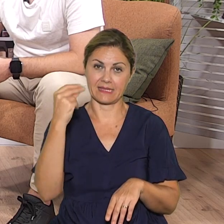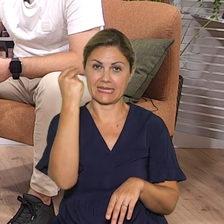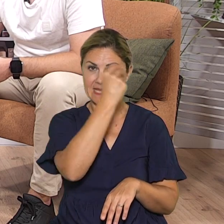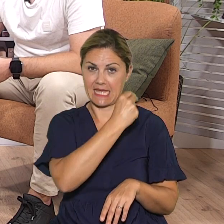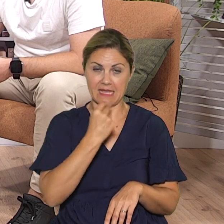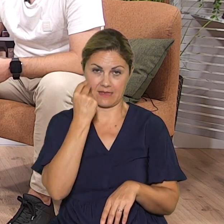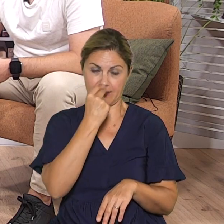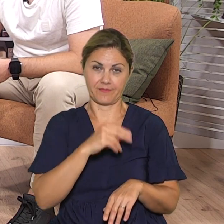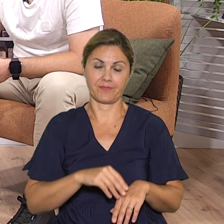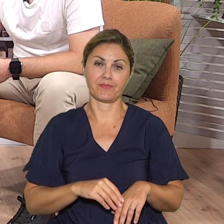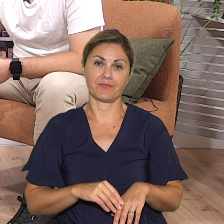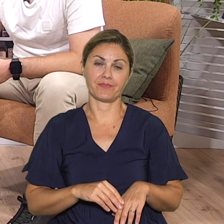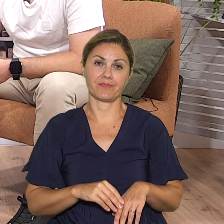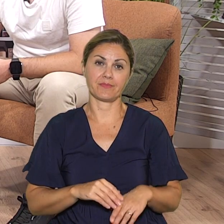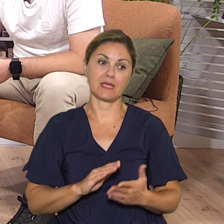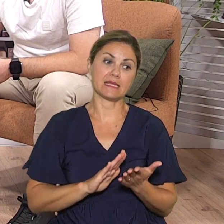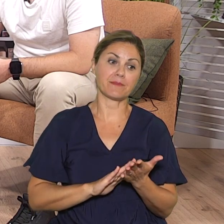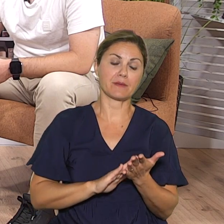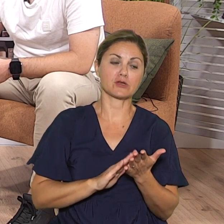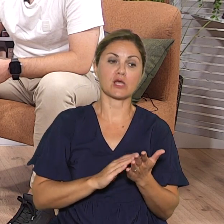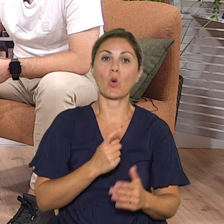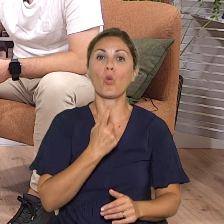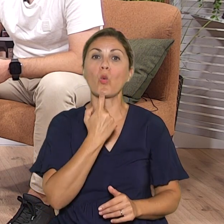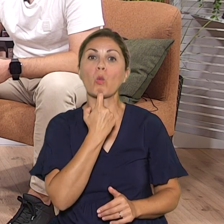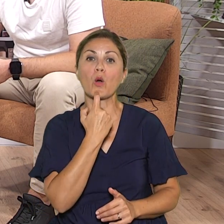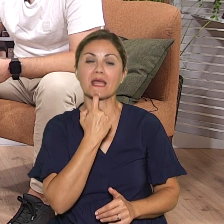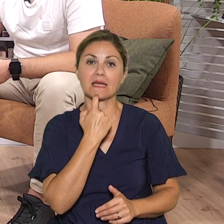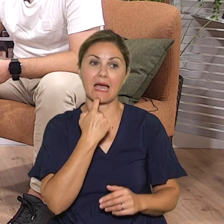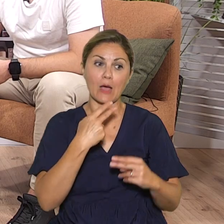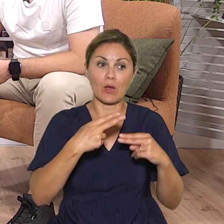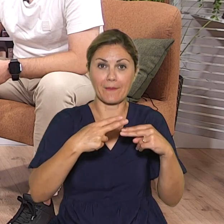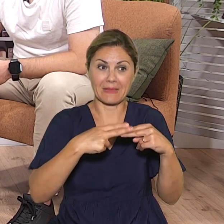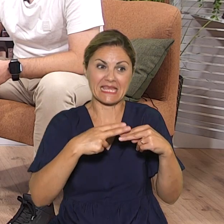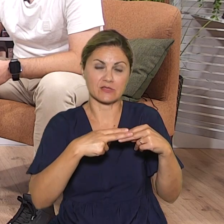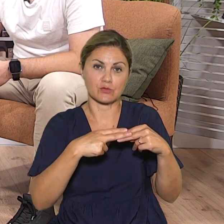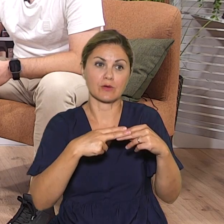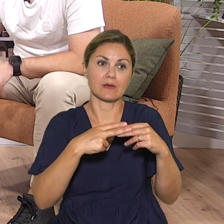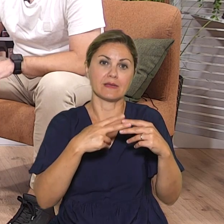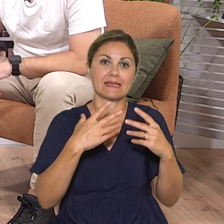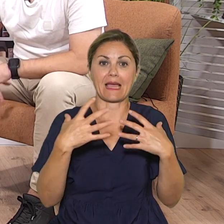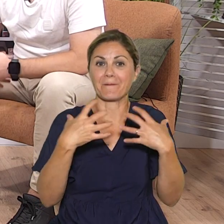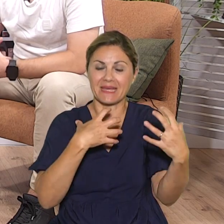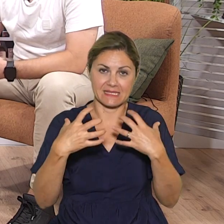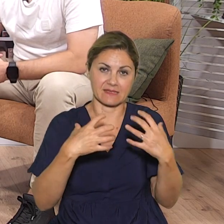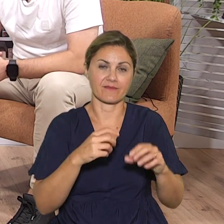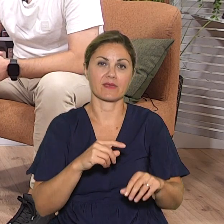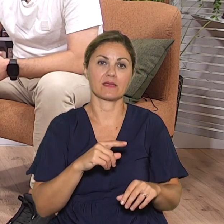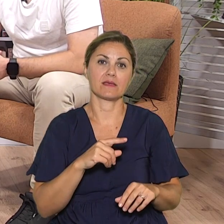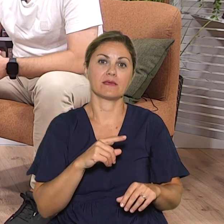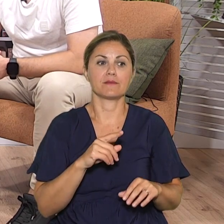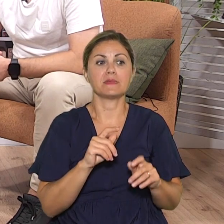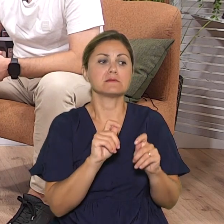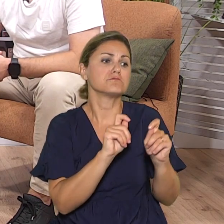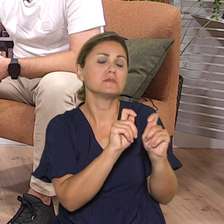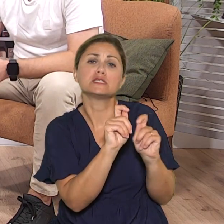i dan ovako, možda utorak ili tako kako se dogovorimo, kako je zgodno našem